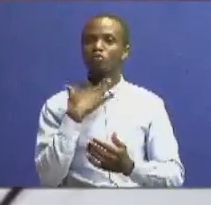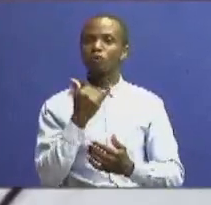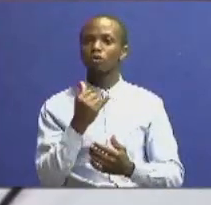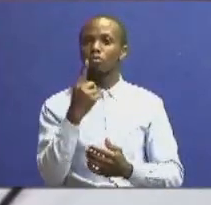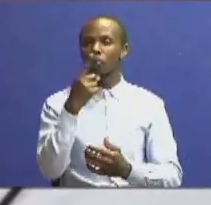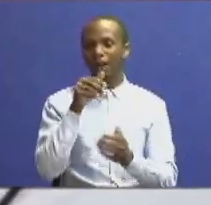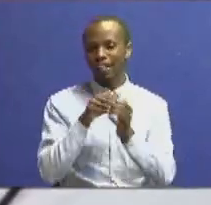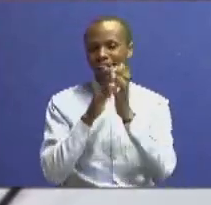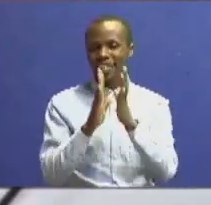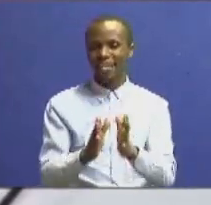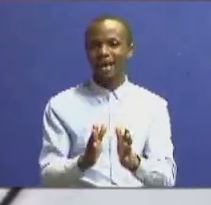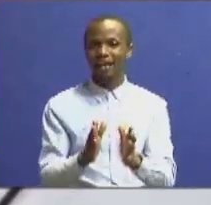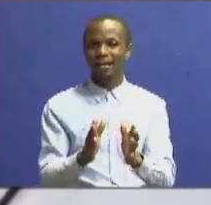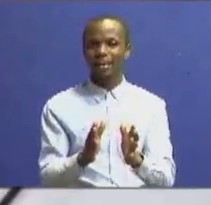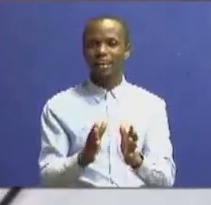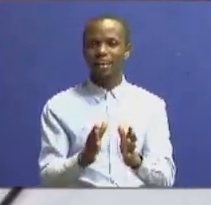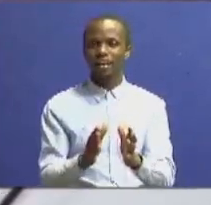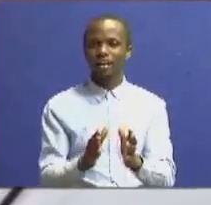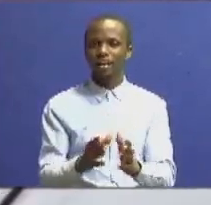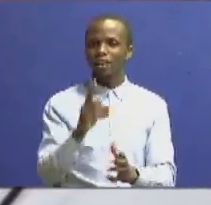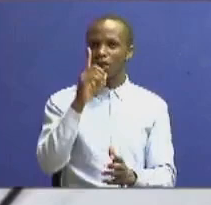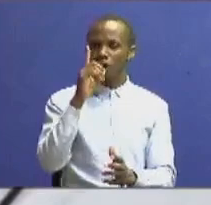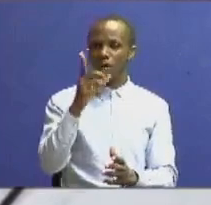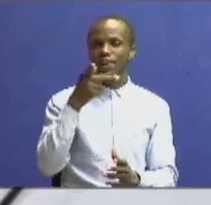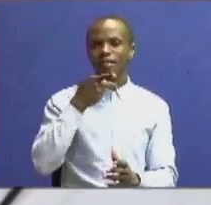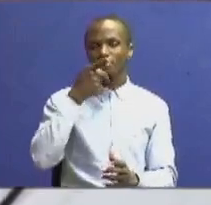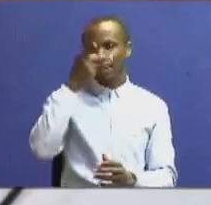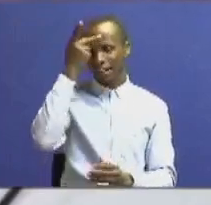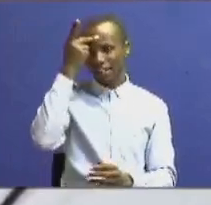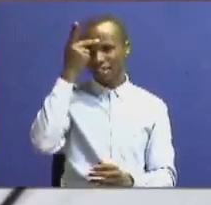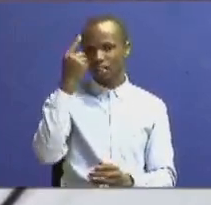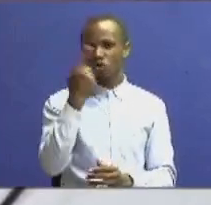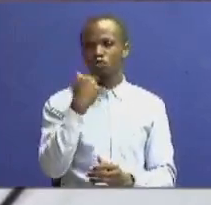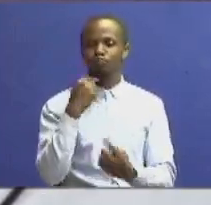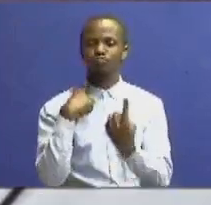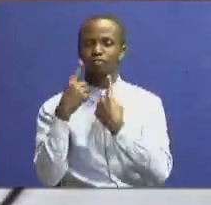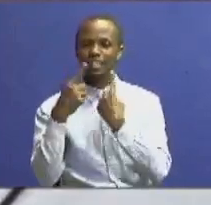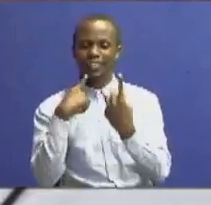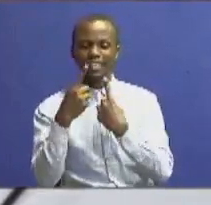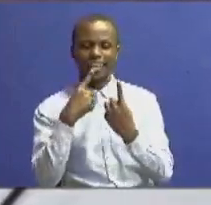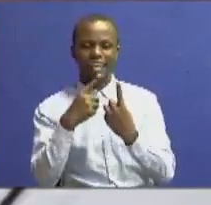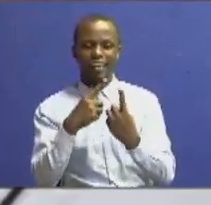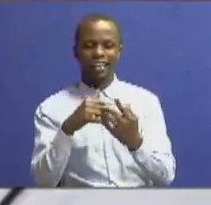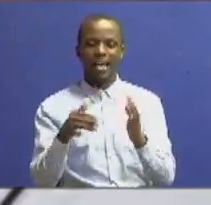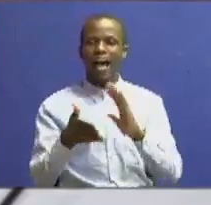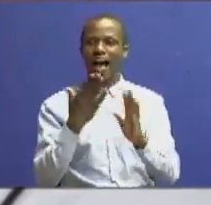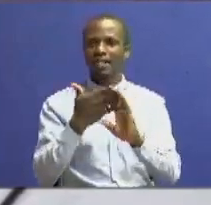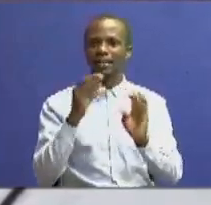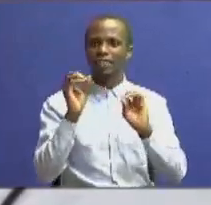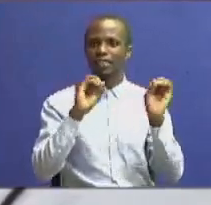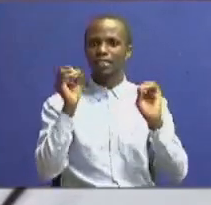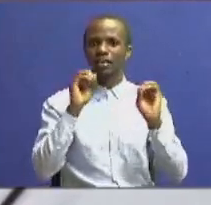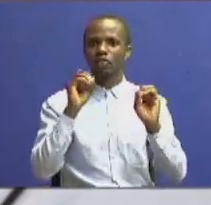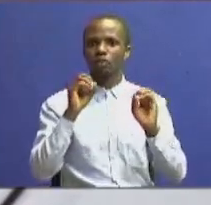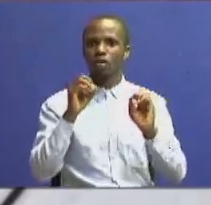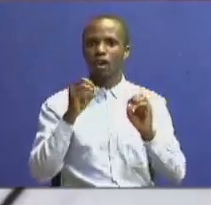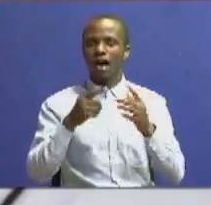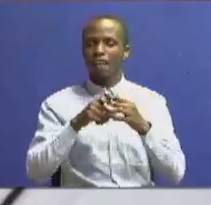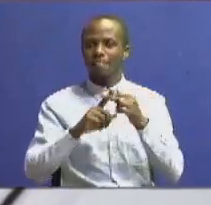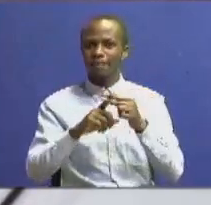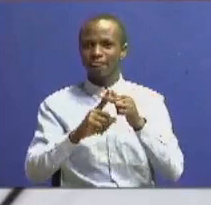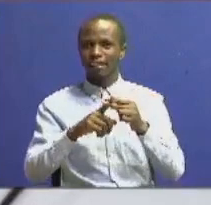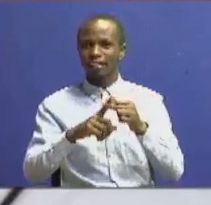leader, I want one parent who tells me it is not urgent for us to fix